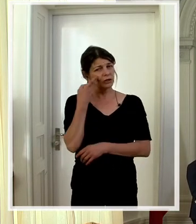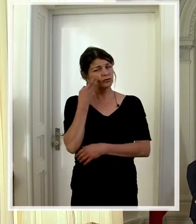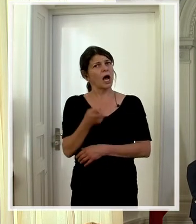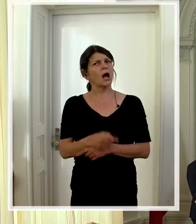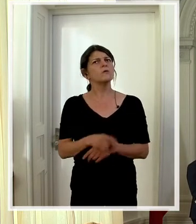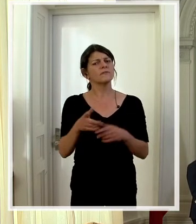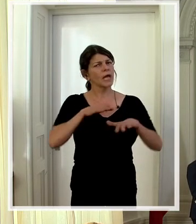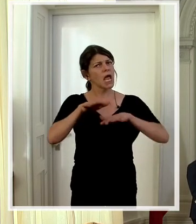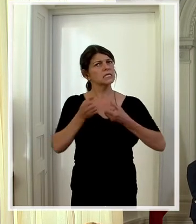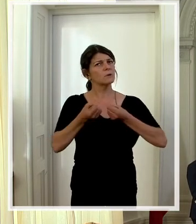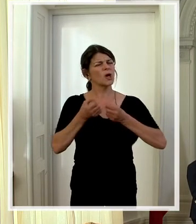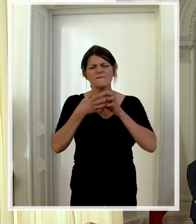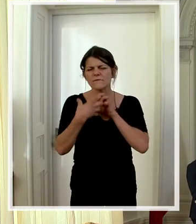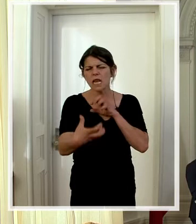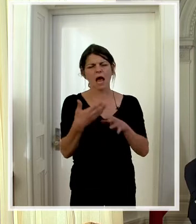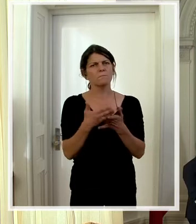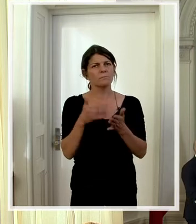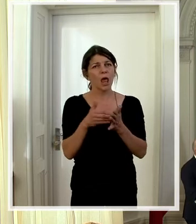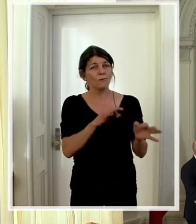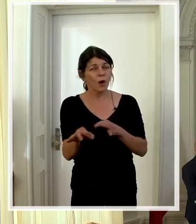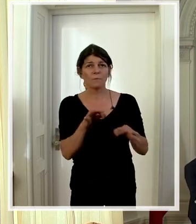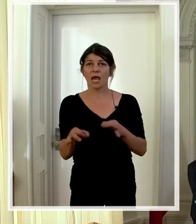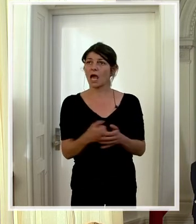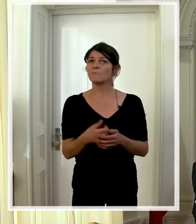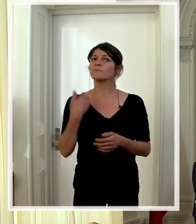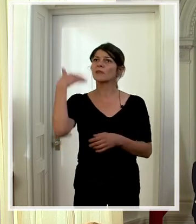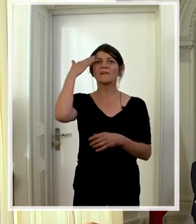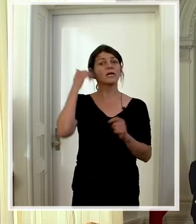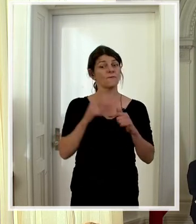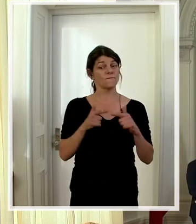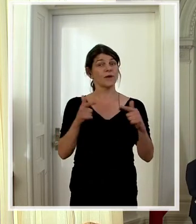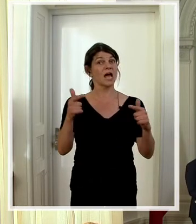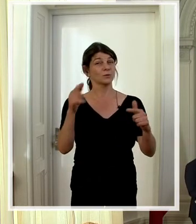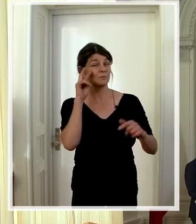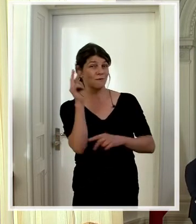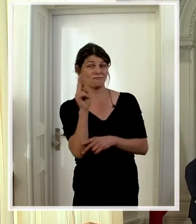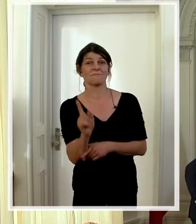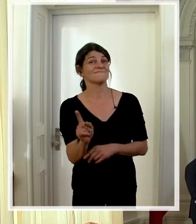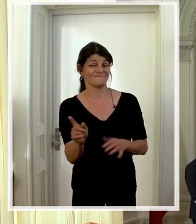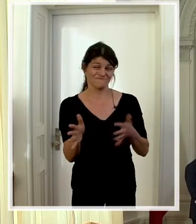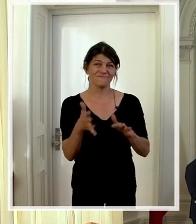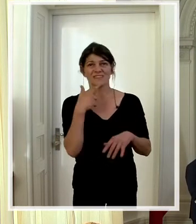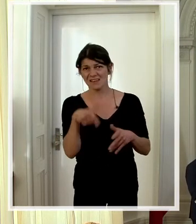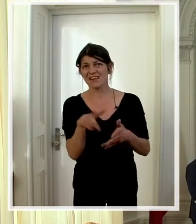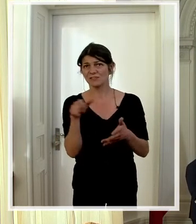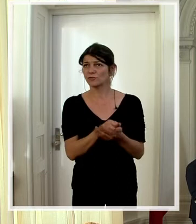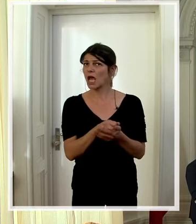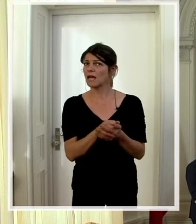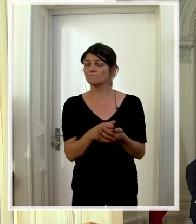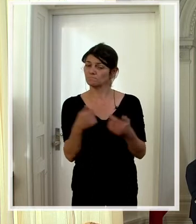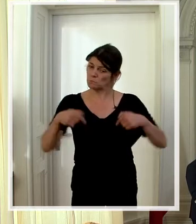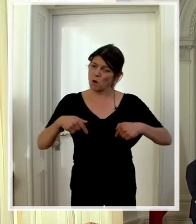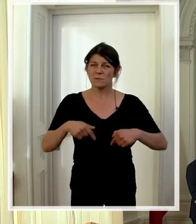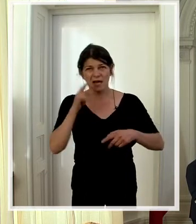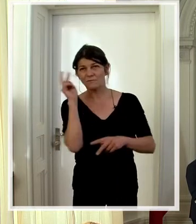in der Verkehrspolitik anschauen. Und wir wissen von der Wachstumsprognose, wir gehen davon aus, die gängige Prognose, dass